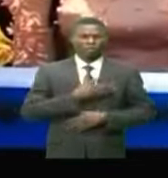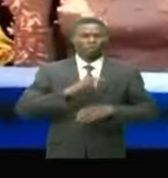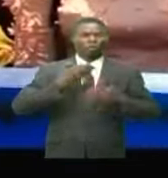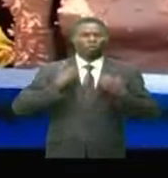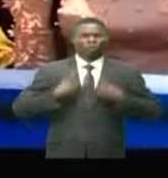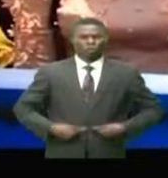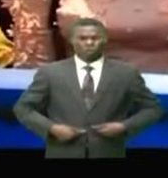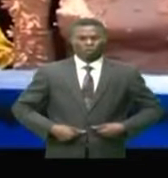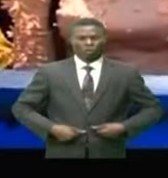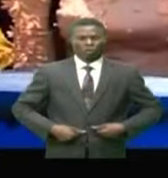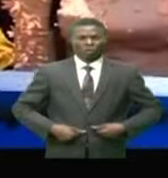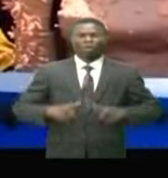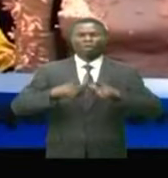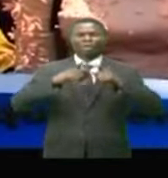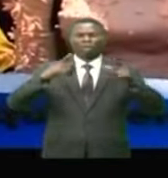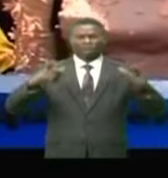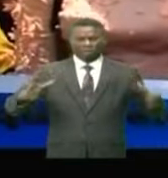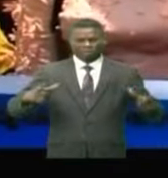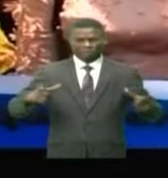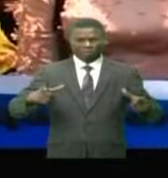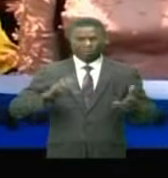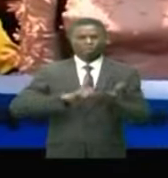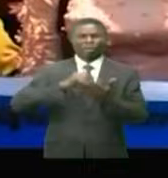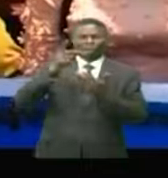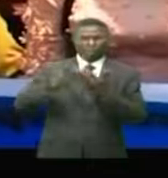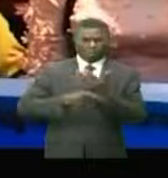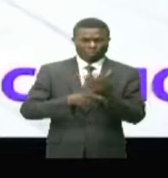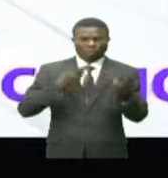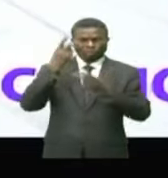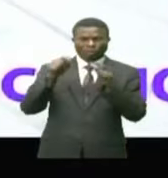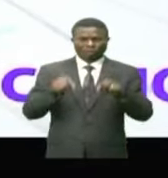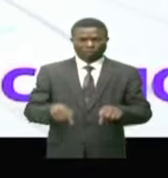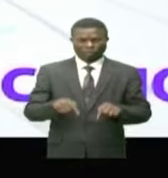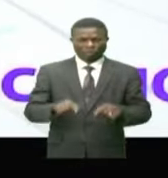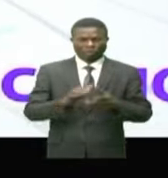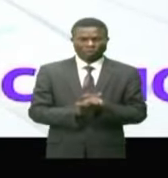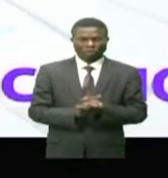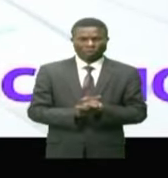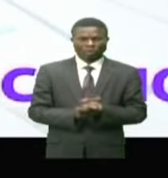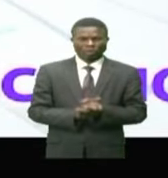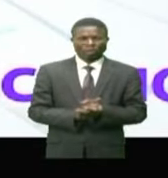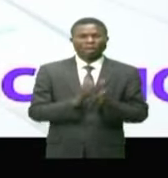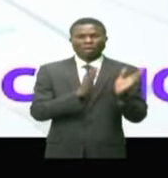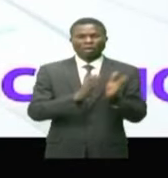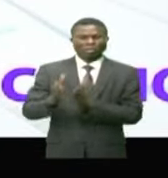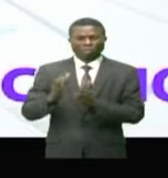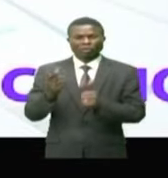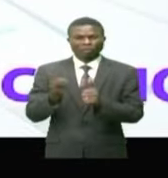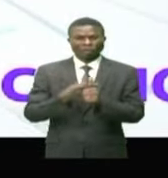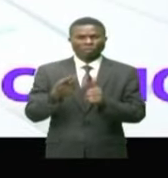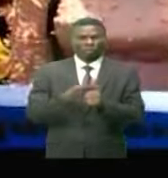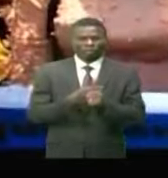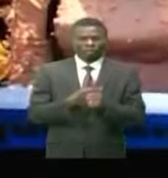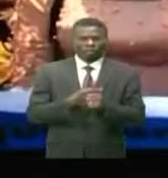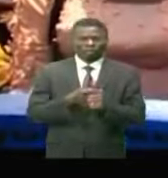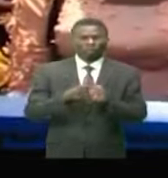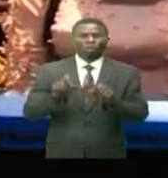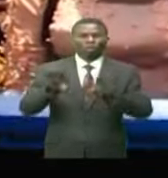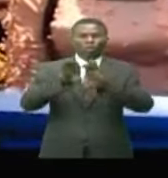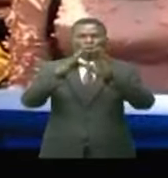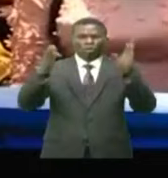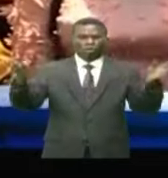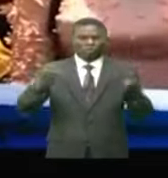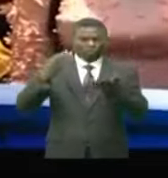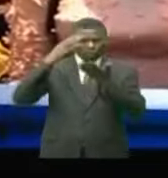est d'autant plus grande qu'au programme de cette visite était prévue notamment l'inauguration des